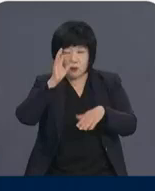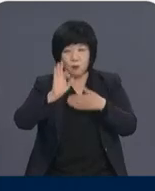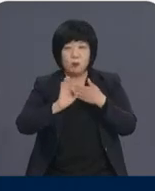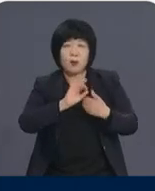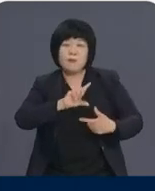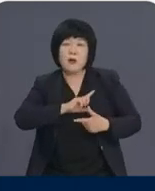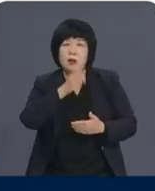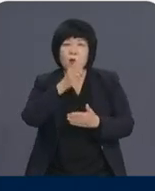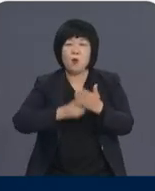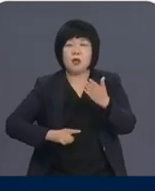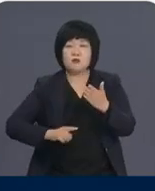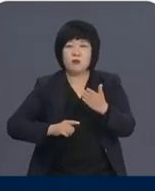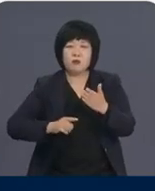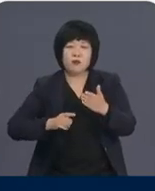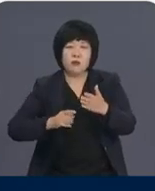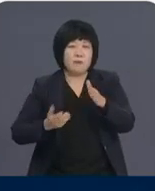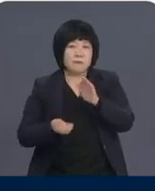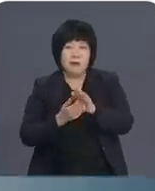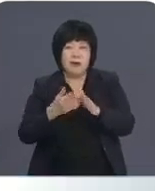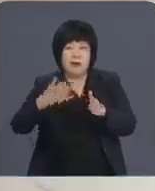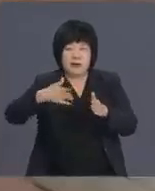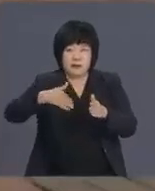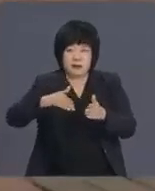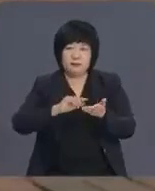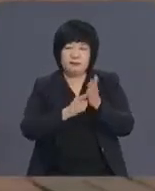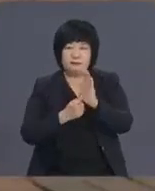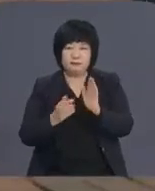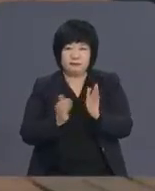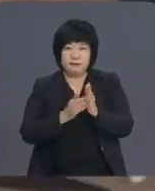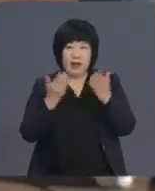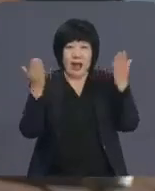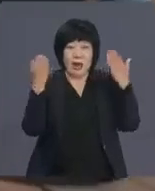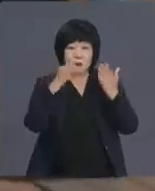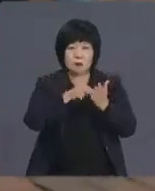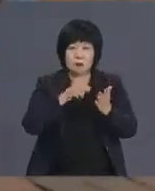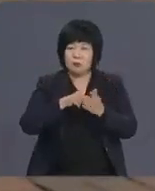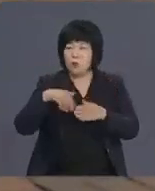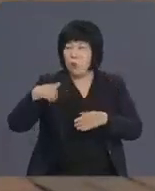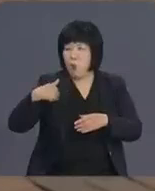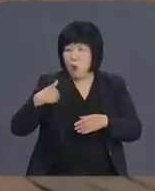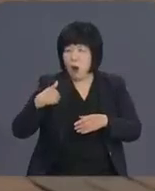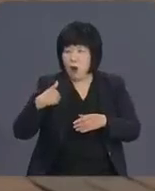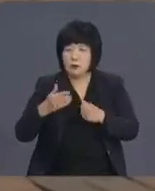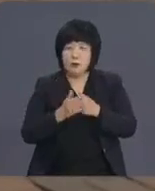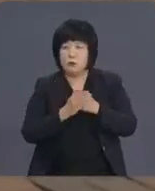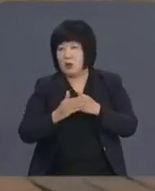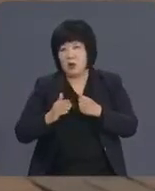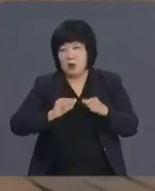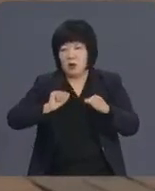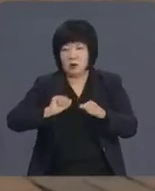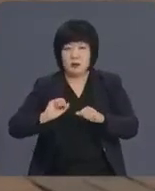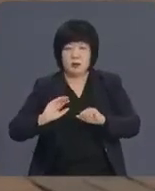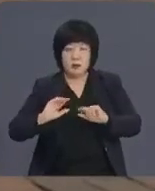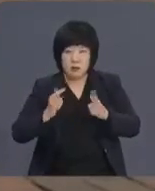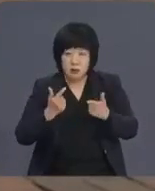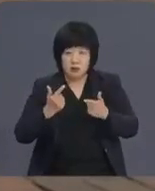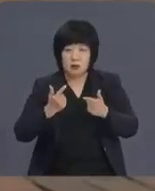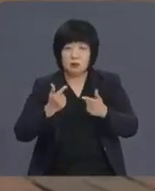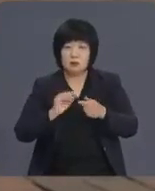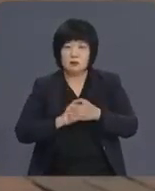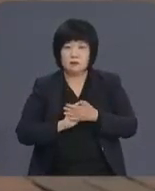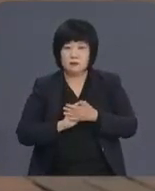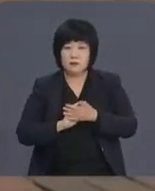않는다고 불기소 이유를 밝혔습니다. 학교에서는 그거를 몰라서 하는 건 아니에요. 분명히 혐의 없다는 걸로